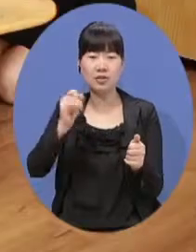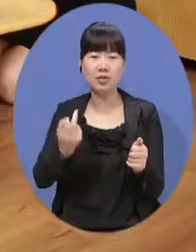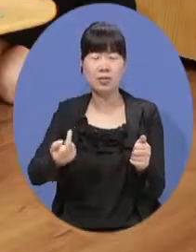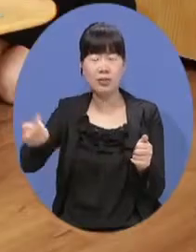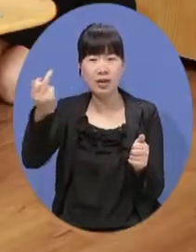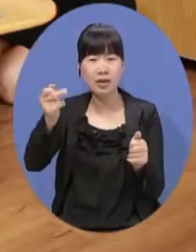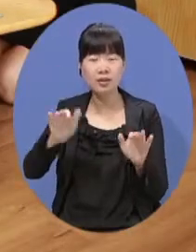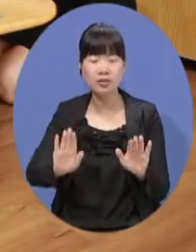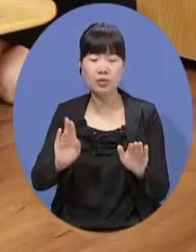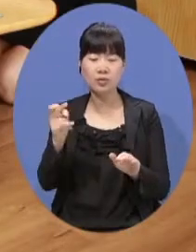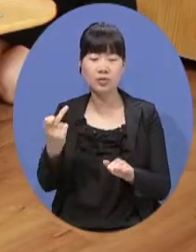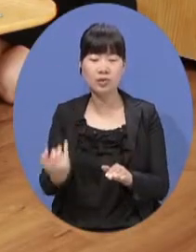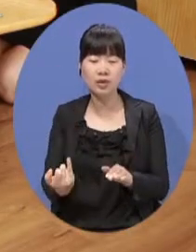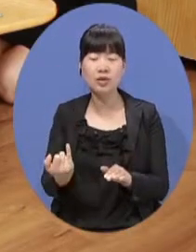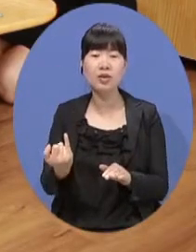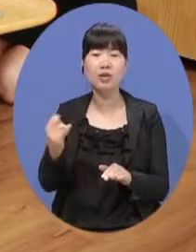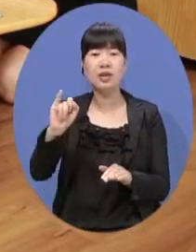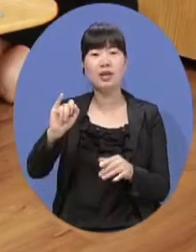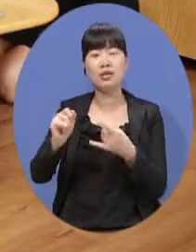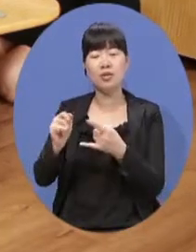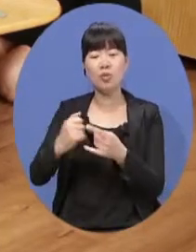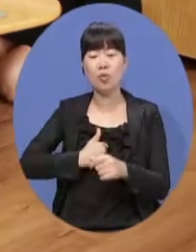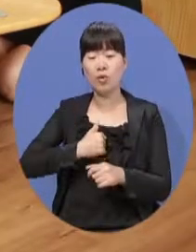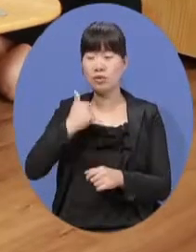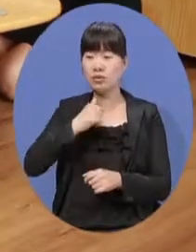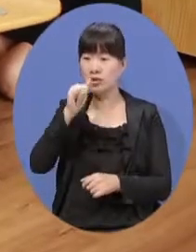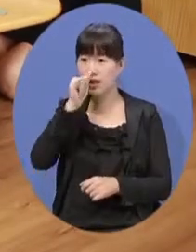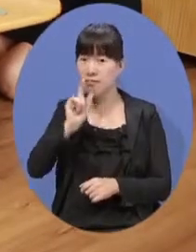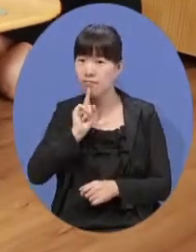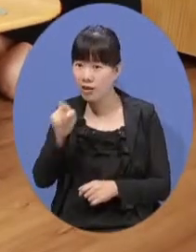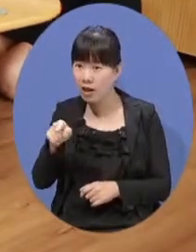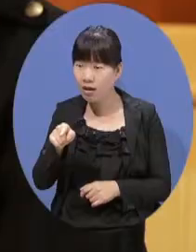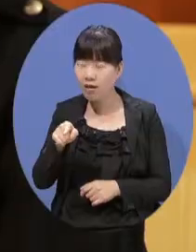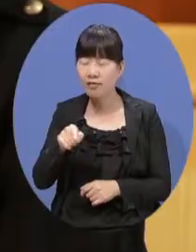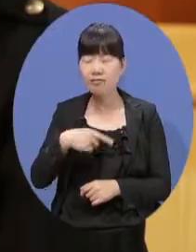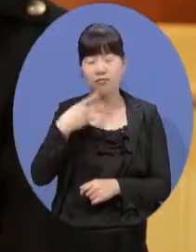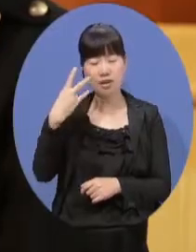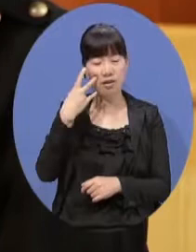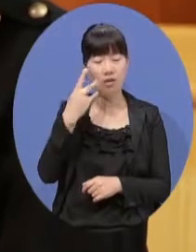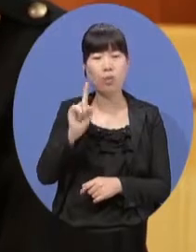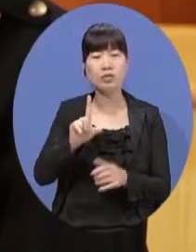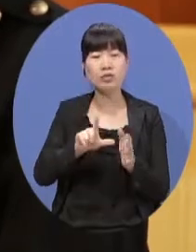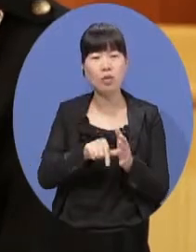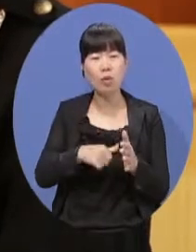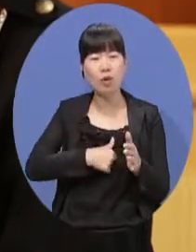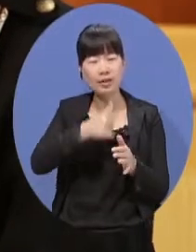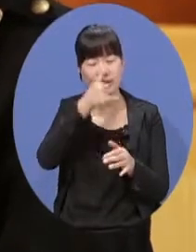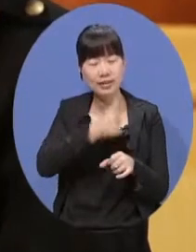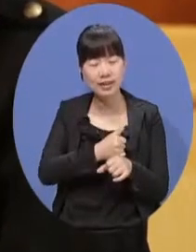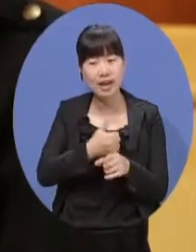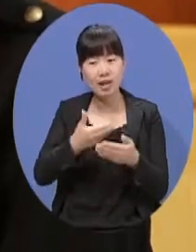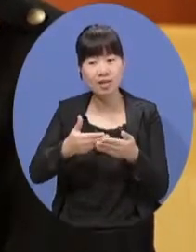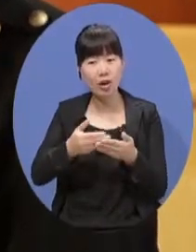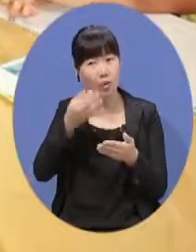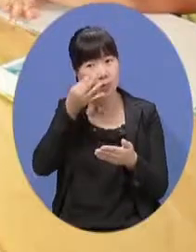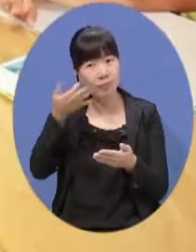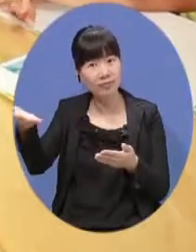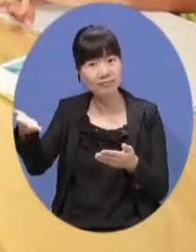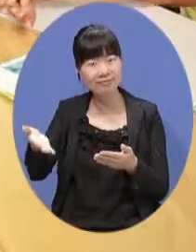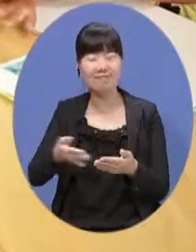언니나 오빠, 동생, 누나한테 화난 적이 있었어요? 어떨 때 화가 났는지 한번 우리 그림으로